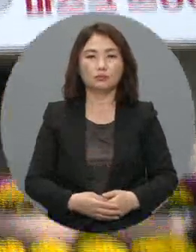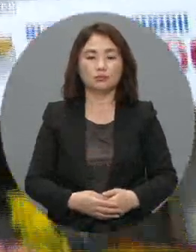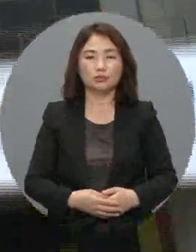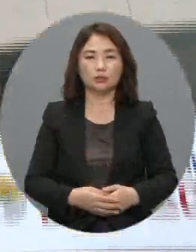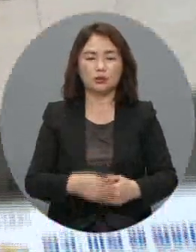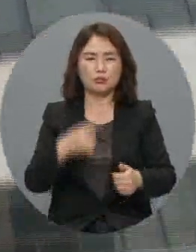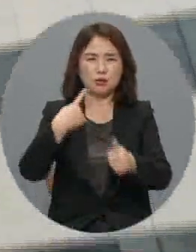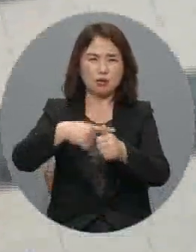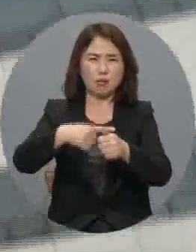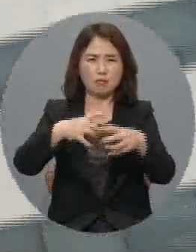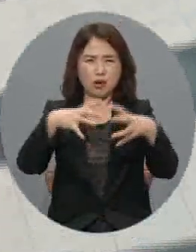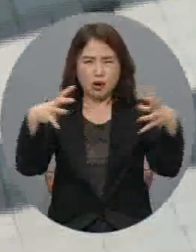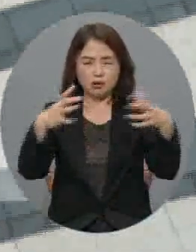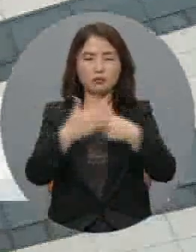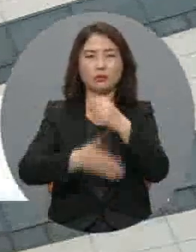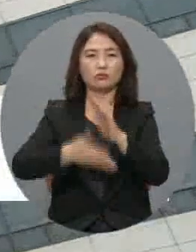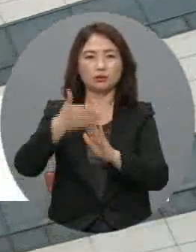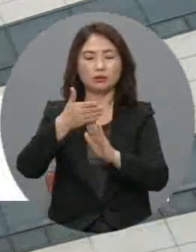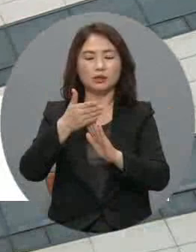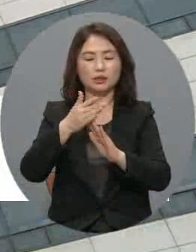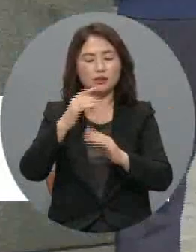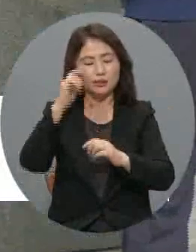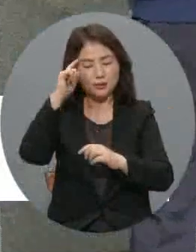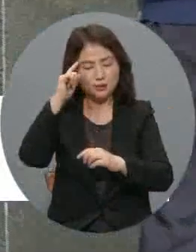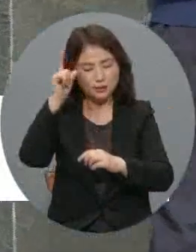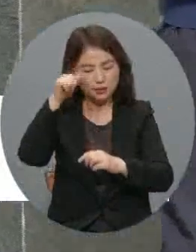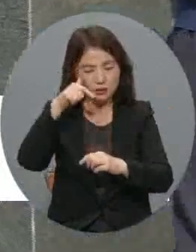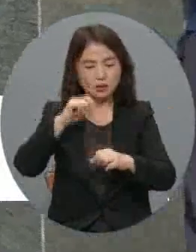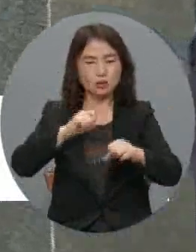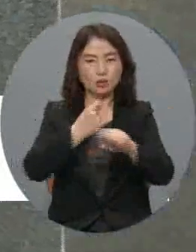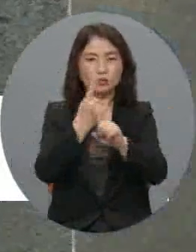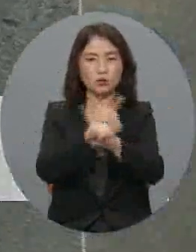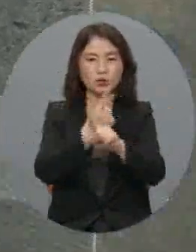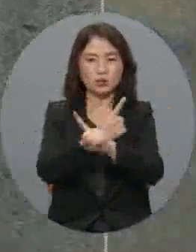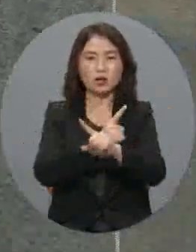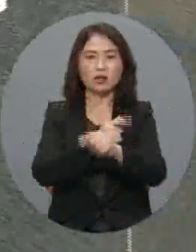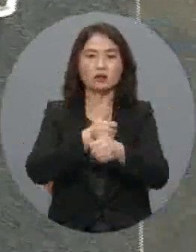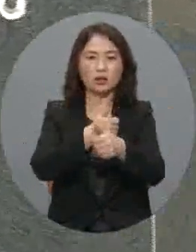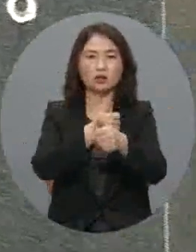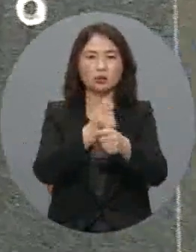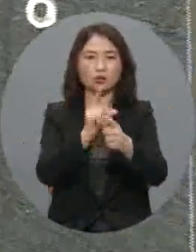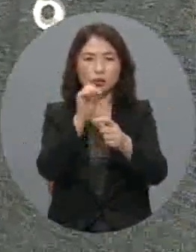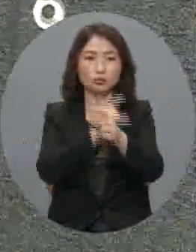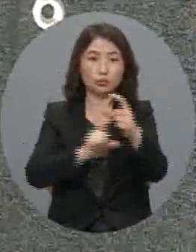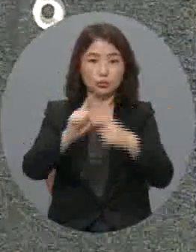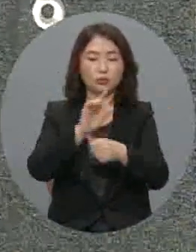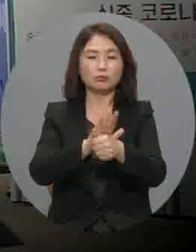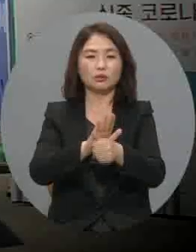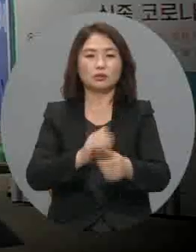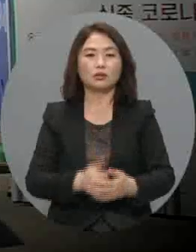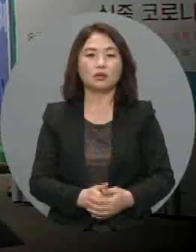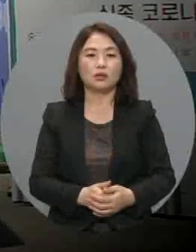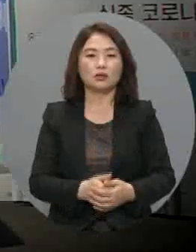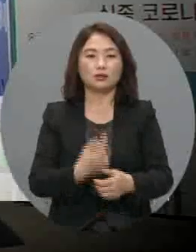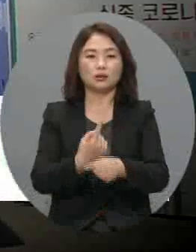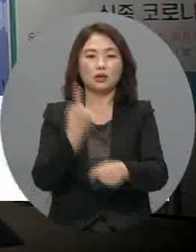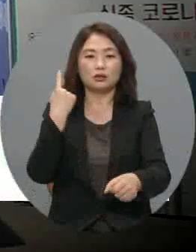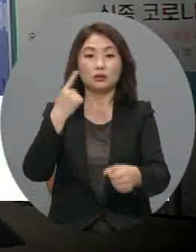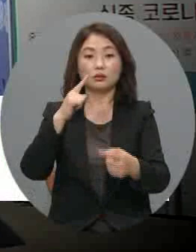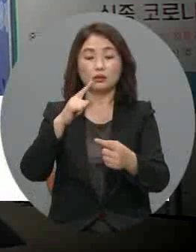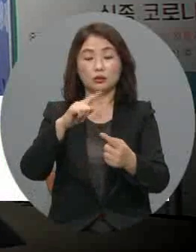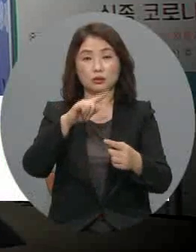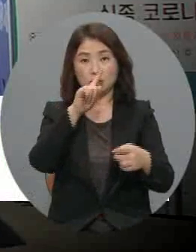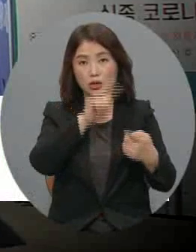이렇게 비판이 나오자 대구시는 추경을 통해 부족한 부분을 보완하겠다고 밝혔습니다. 다 전년 수준으로 지금 확보하는